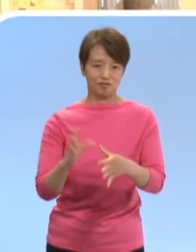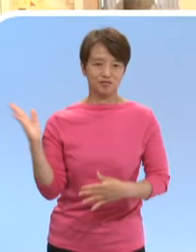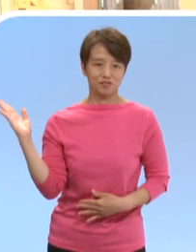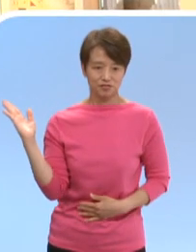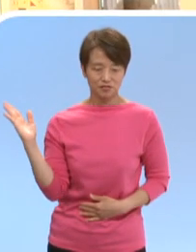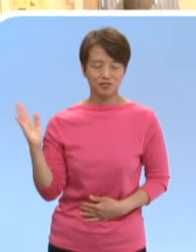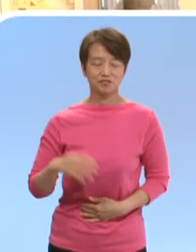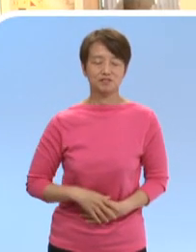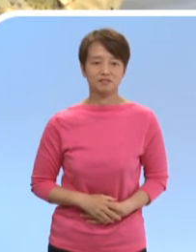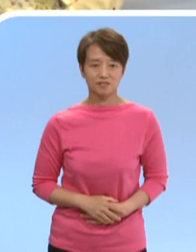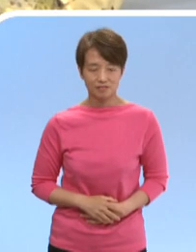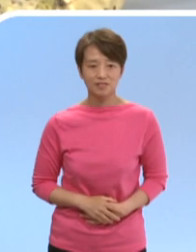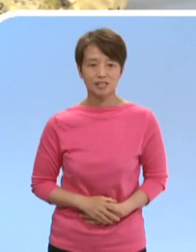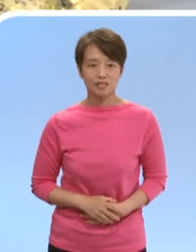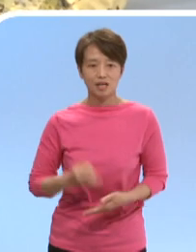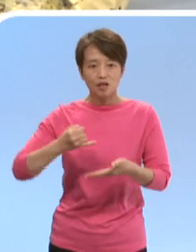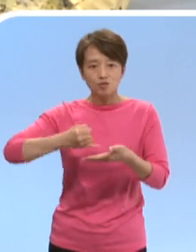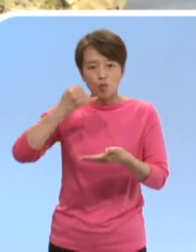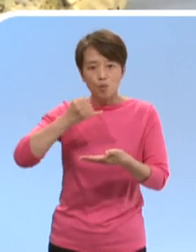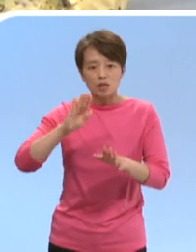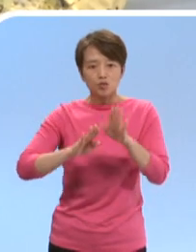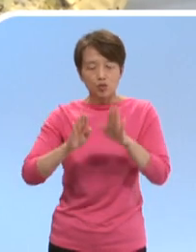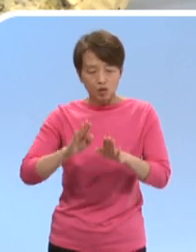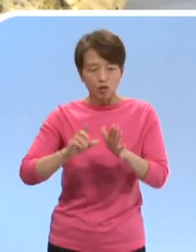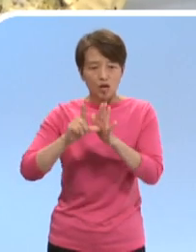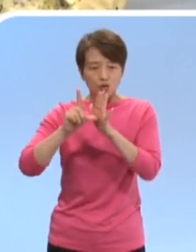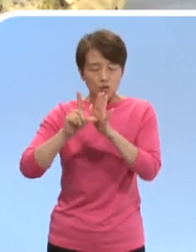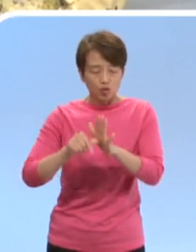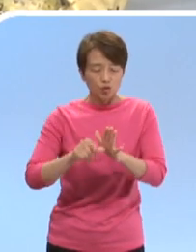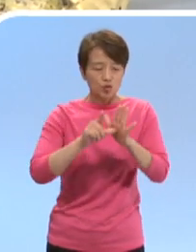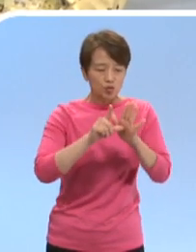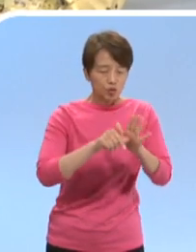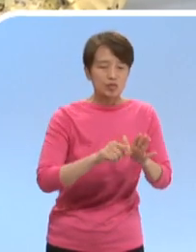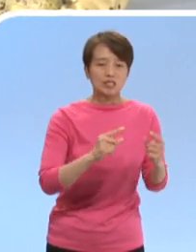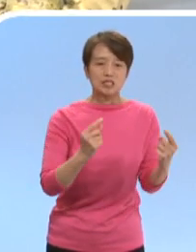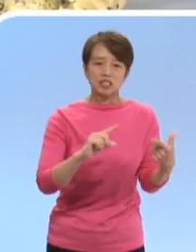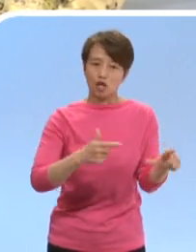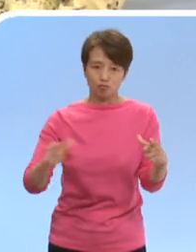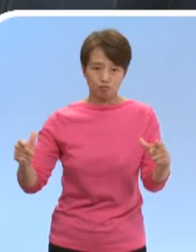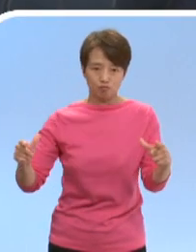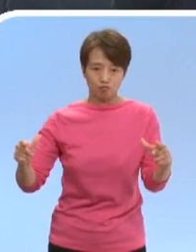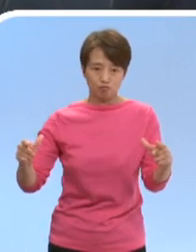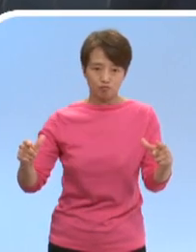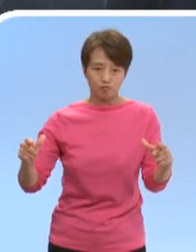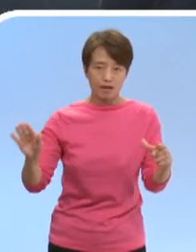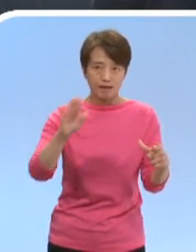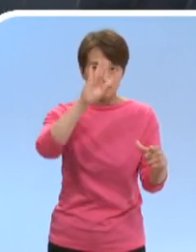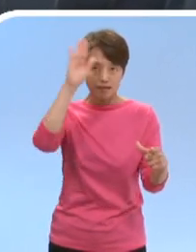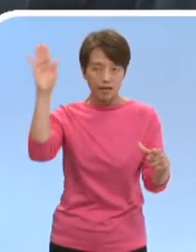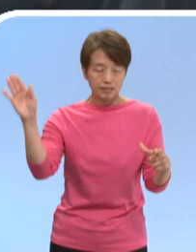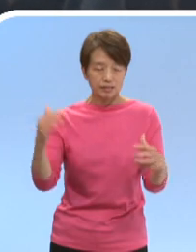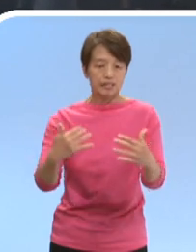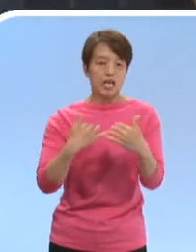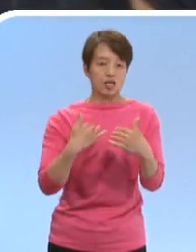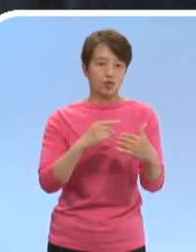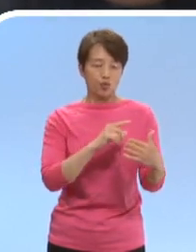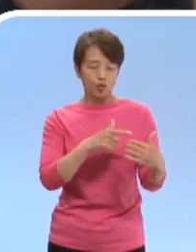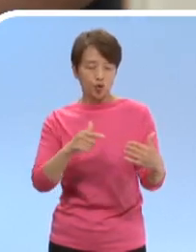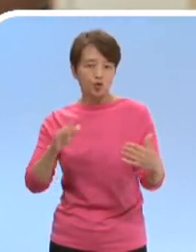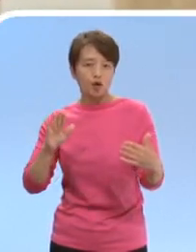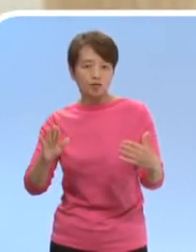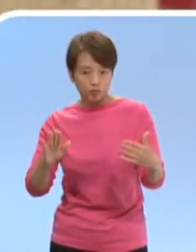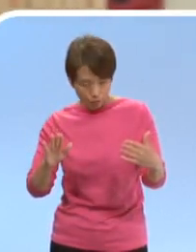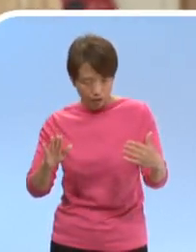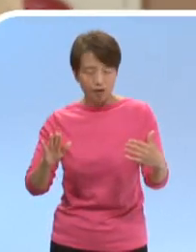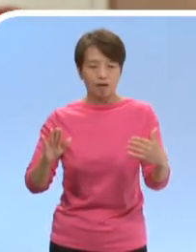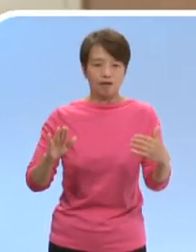びるんですか。 はい、どうしてもね、おそうめんの状態というのはその時々で違いますので、その時の天気とか湿度によって乾き具合